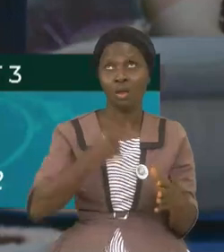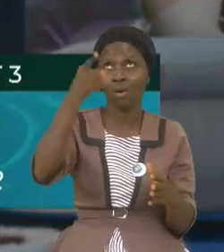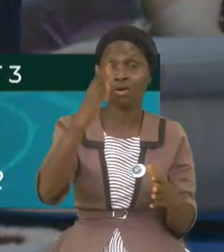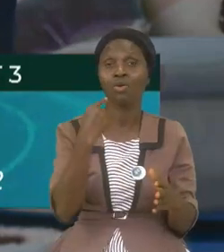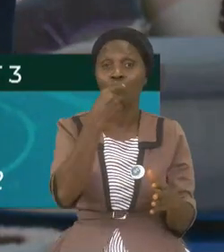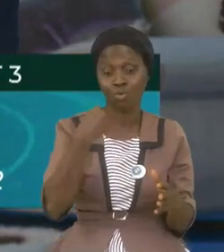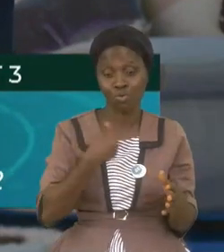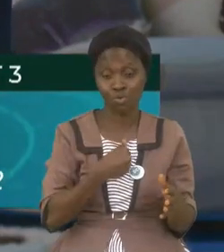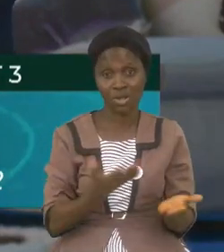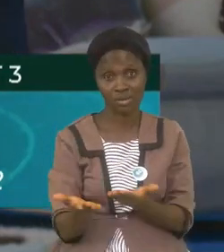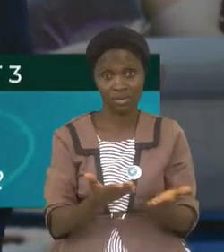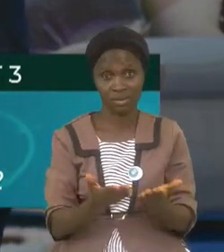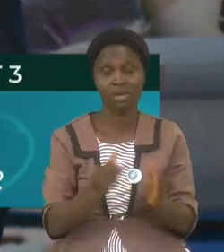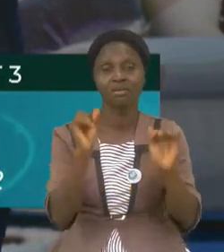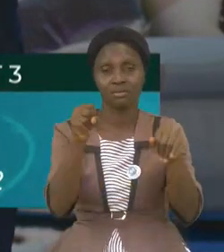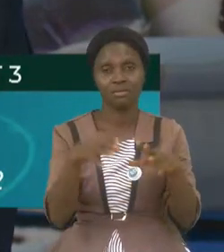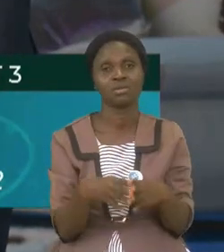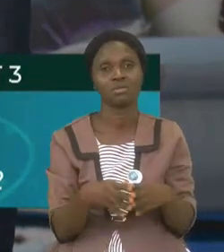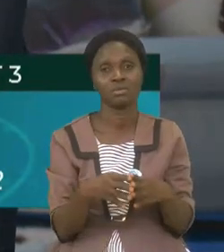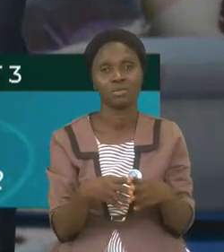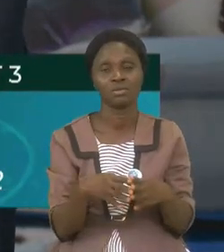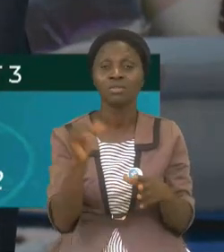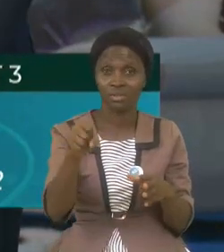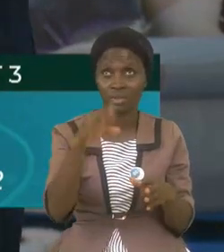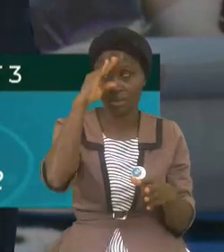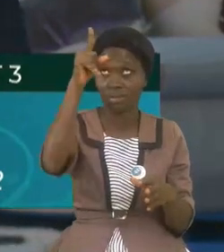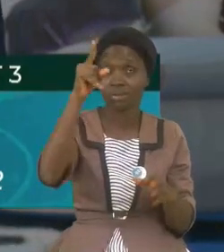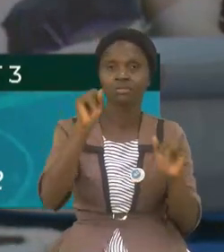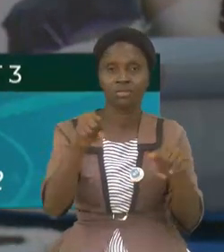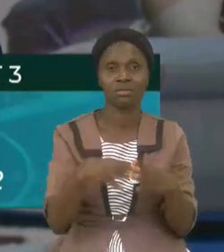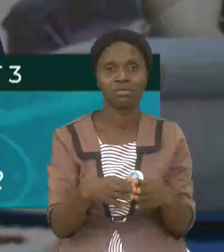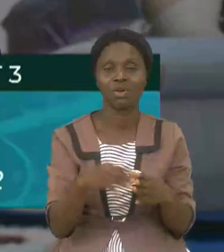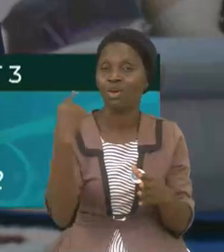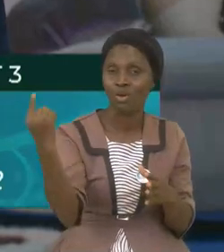Voici notre Dieu que nous servons peut nous délivrer.